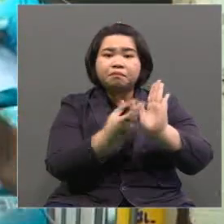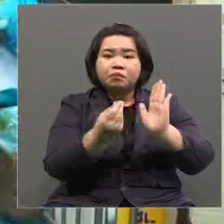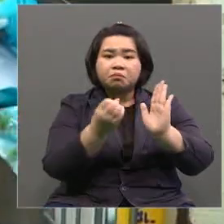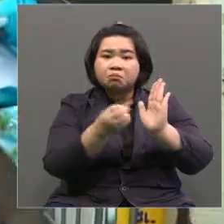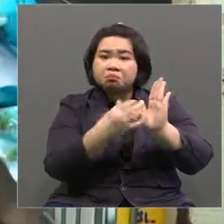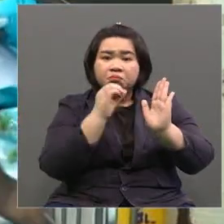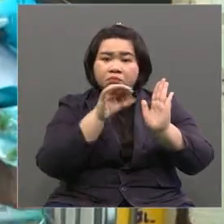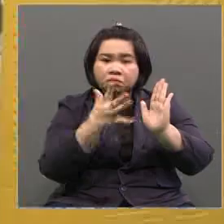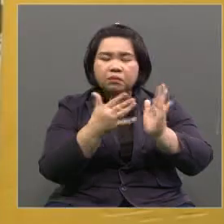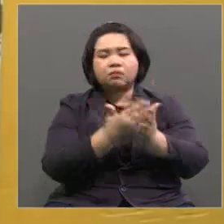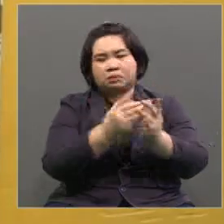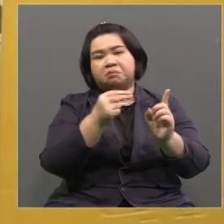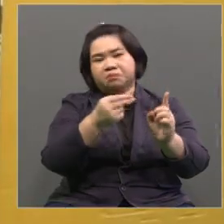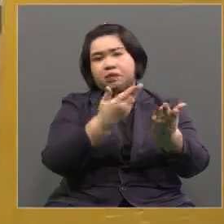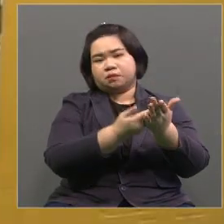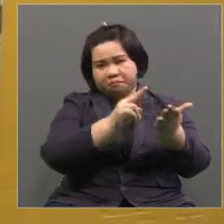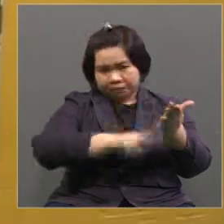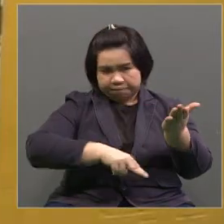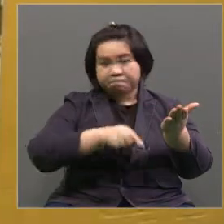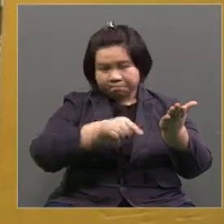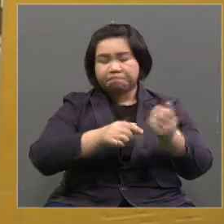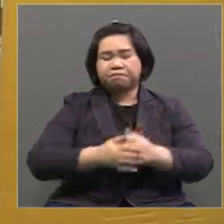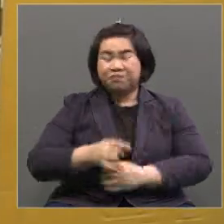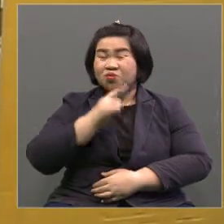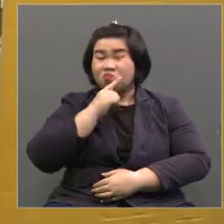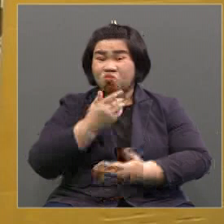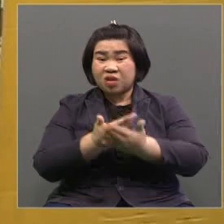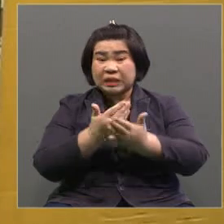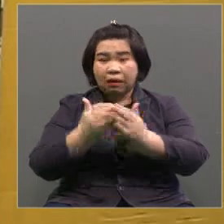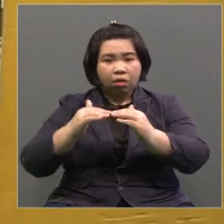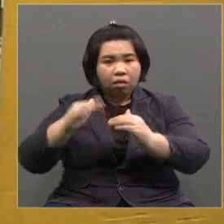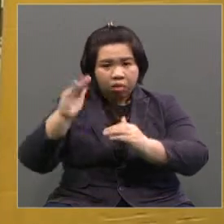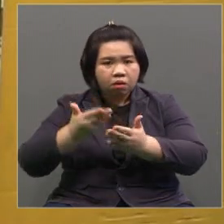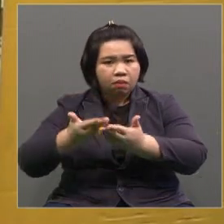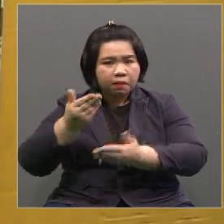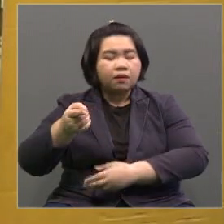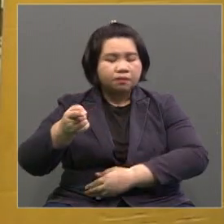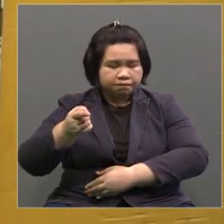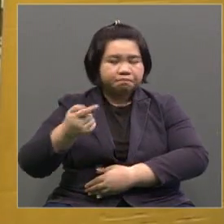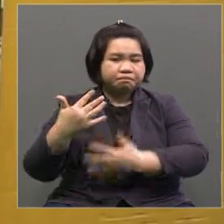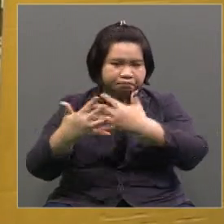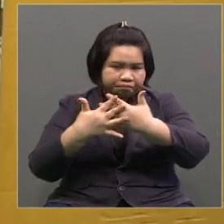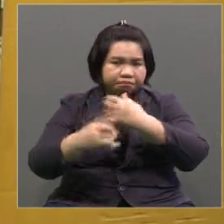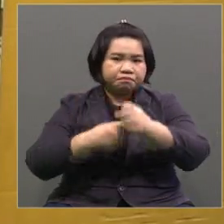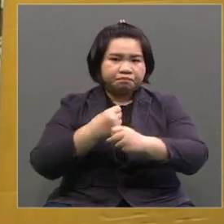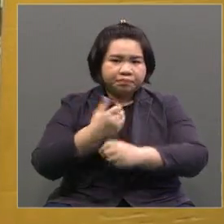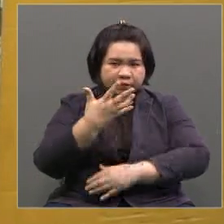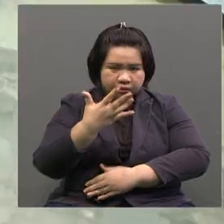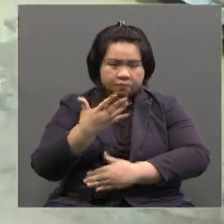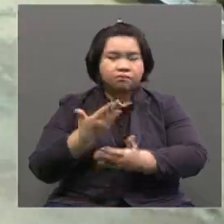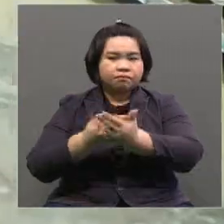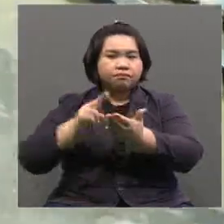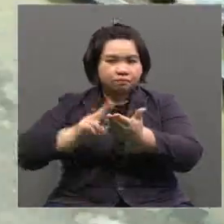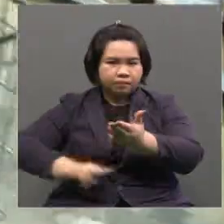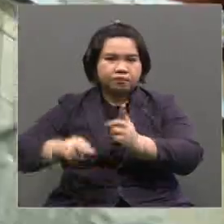ม่เกิน 10,000 บาทนะคะกรณีจำหน่ายสูงกว่าราคาที่กฎหมายกำหนดก็จะมีโทษจำคุกไม่เกิน5ปีหรือป